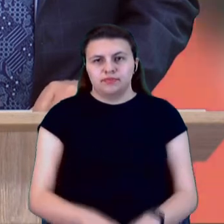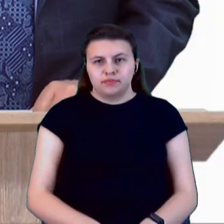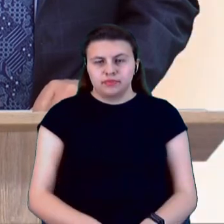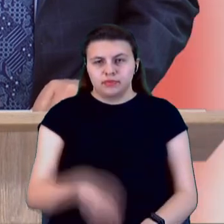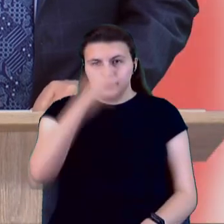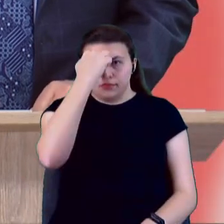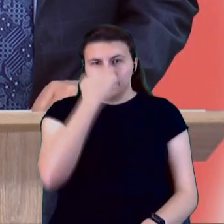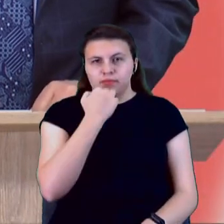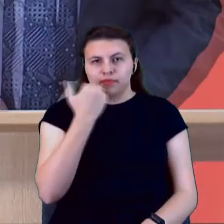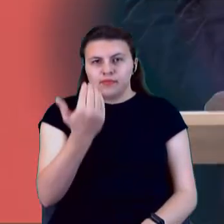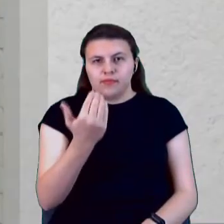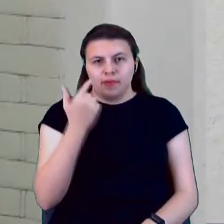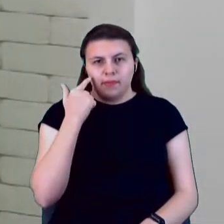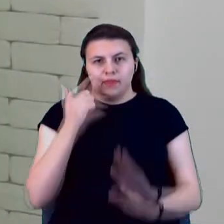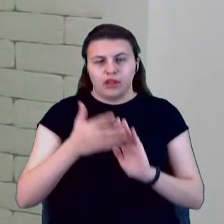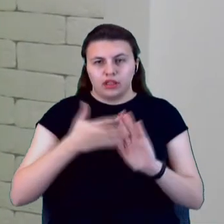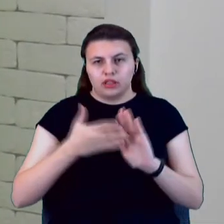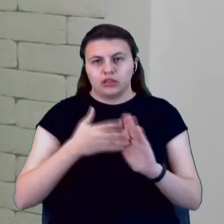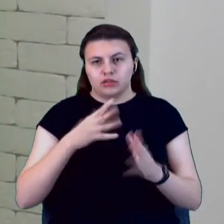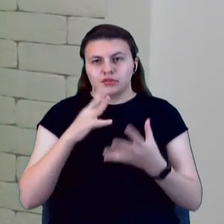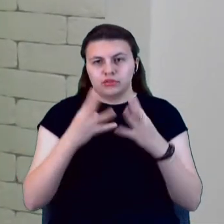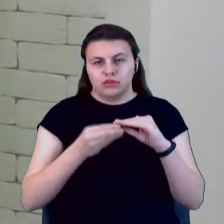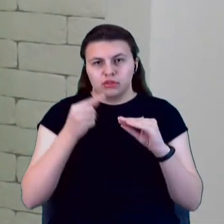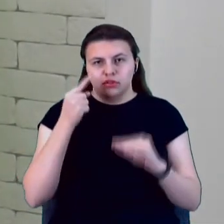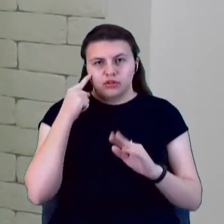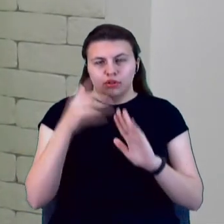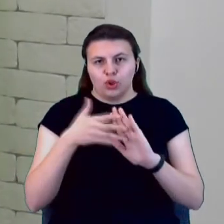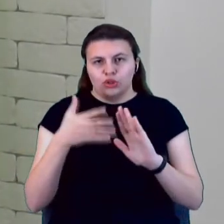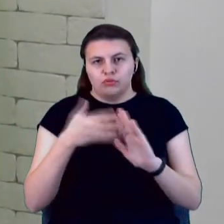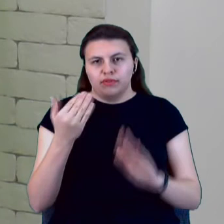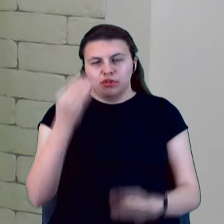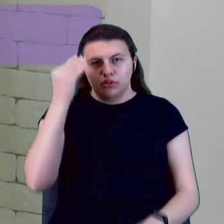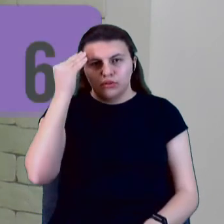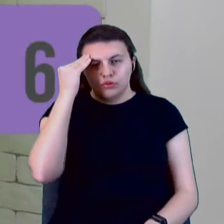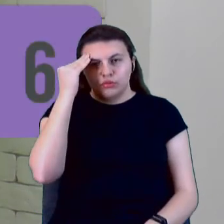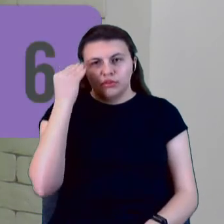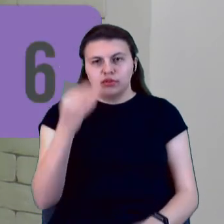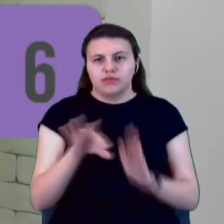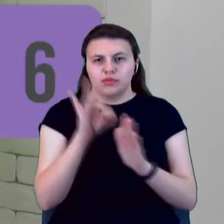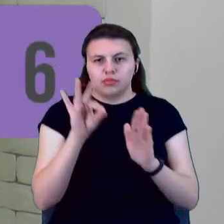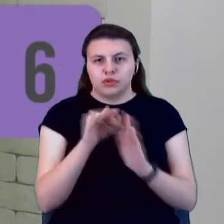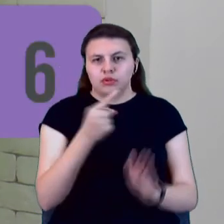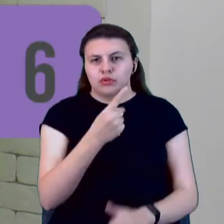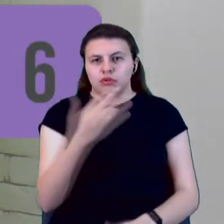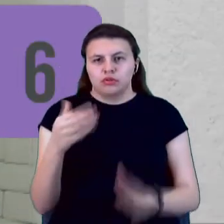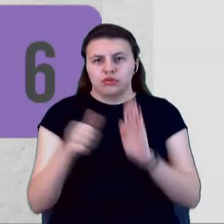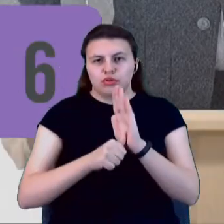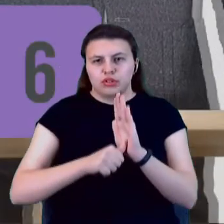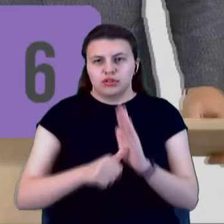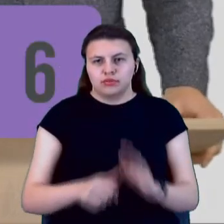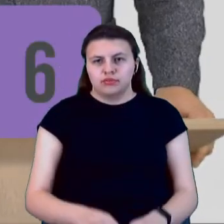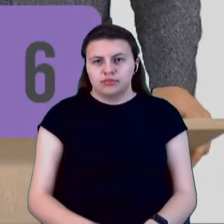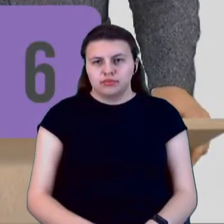відповідь. Цілком зрозуміла ваша думка. Прошу, пане Денисе, ви також обирайте цифру від 1 до 6, п'ятірку не